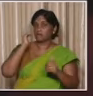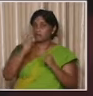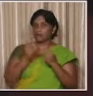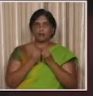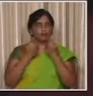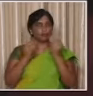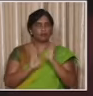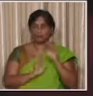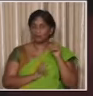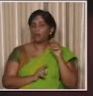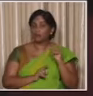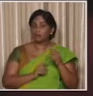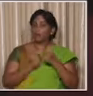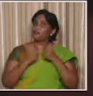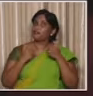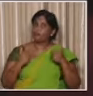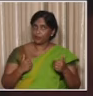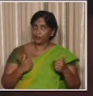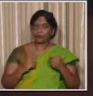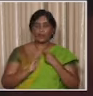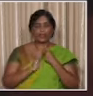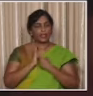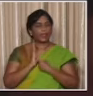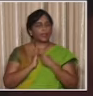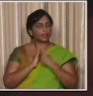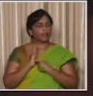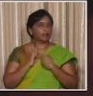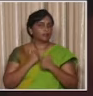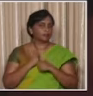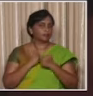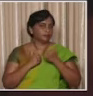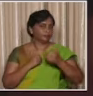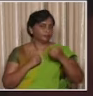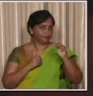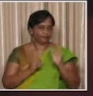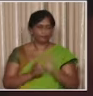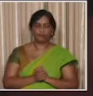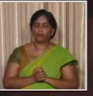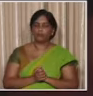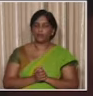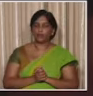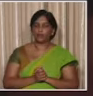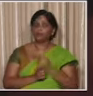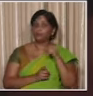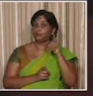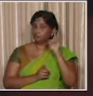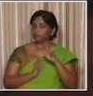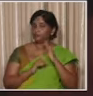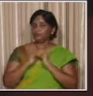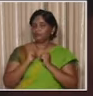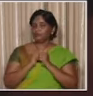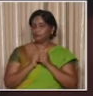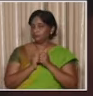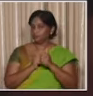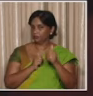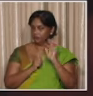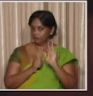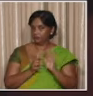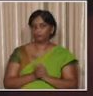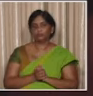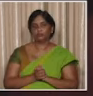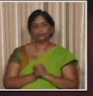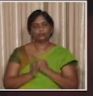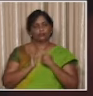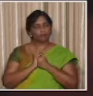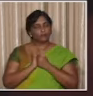නැහැ. ඒ සඳහා වෙනම නීතිමාලාවක් දැන් සකස් වෙමින් පවතිනවා. අන්න ඒ වැඩ කටයුතුත් කරගෙන